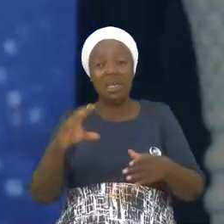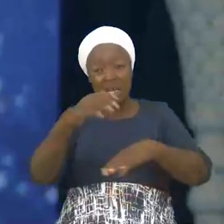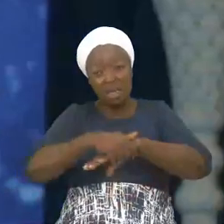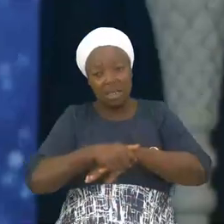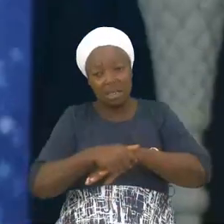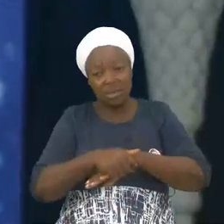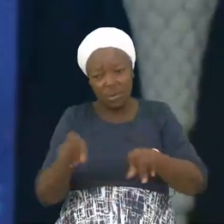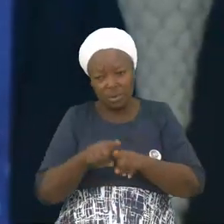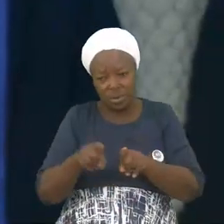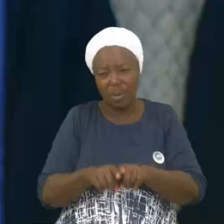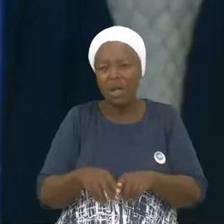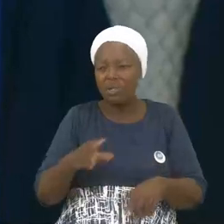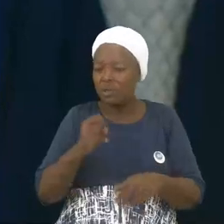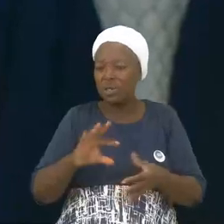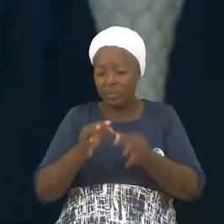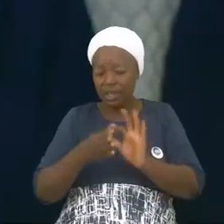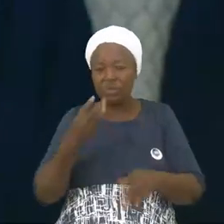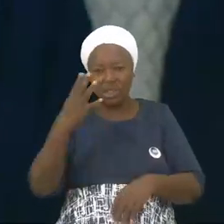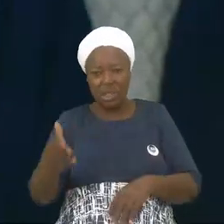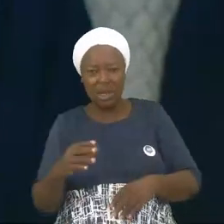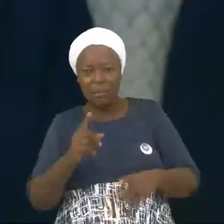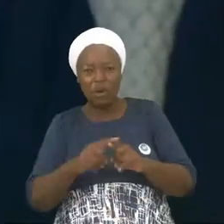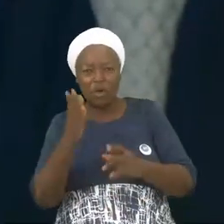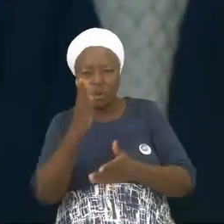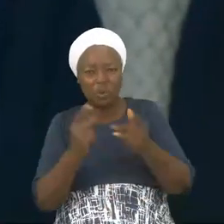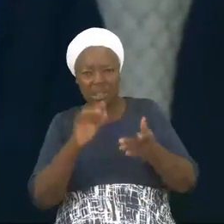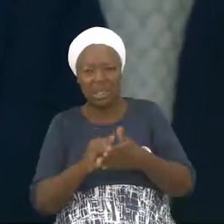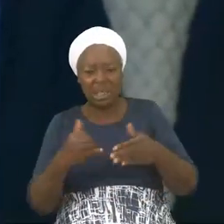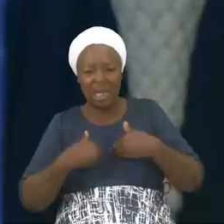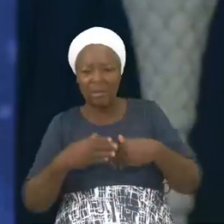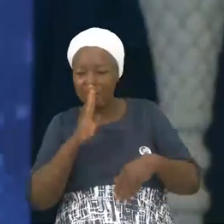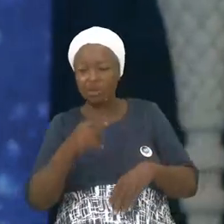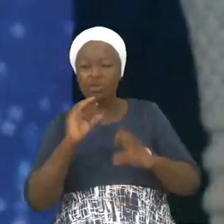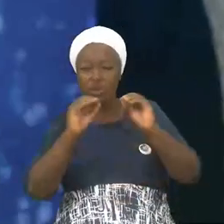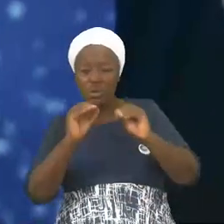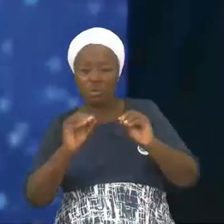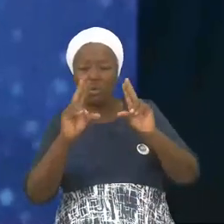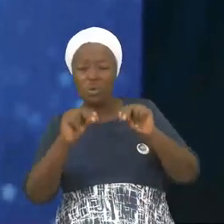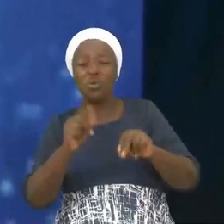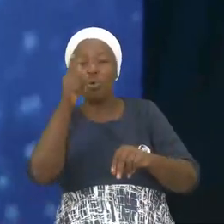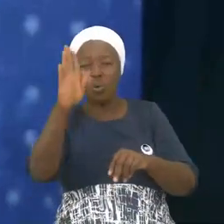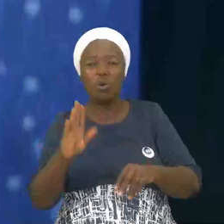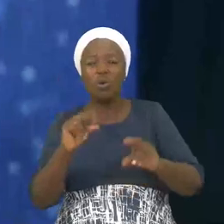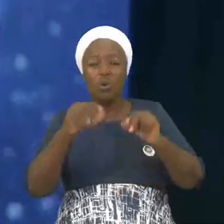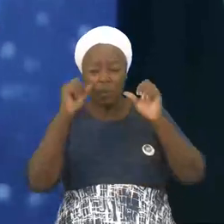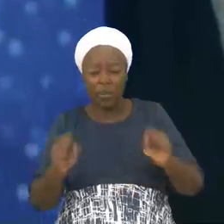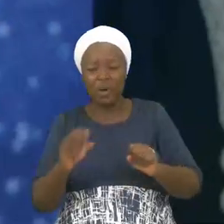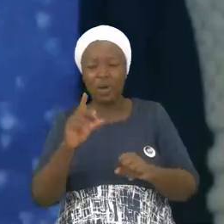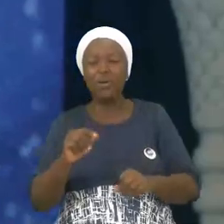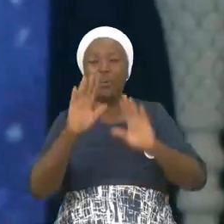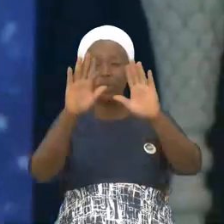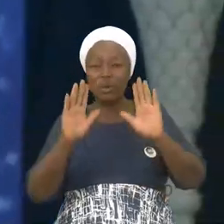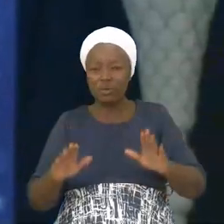interprète. Alors, quelqu'un qui avait été enseigné